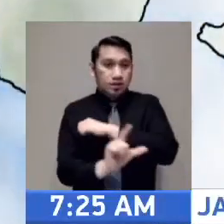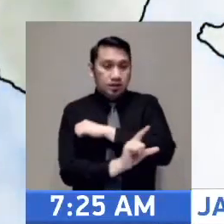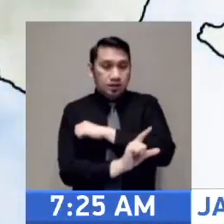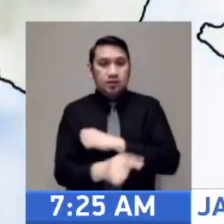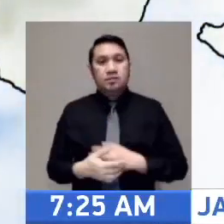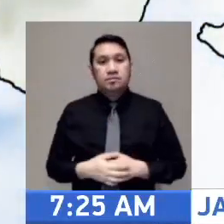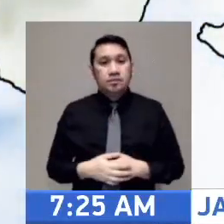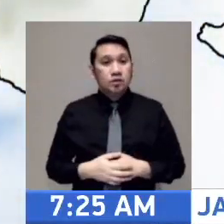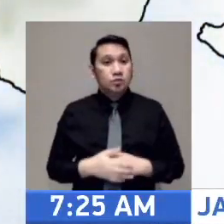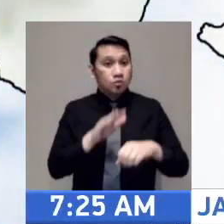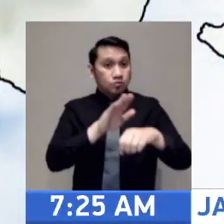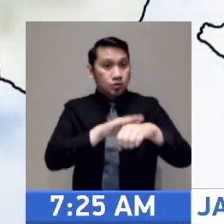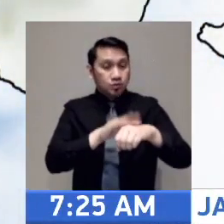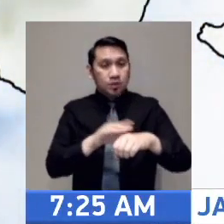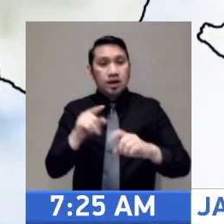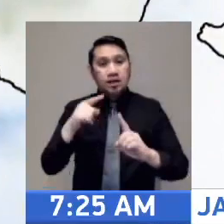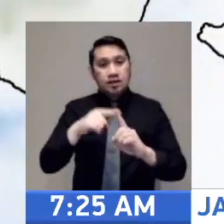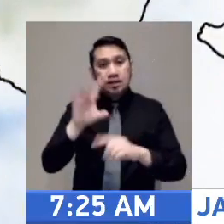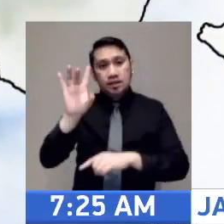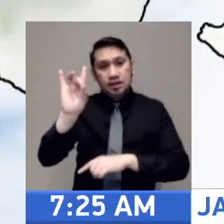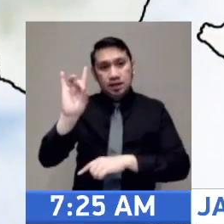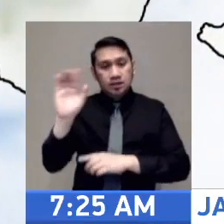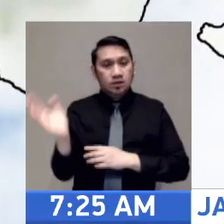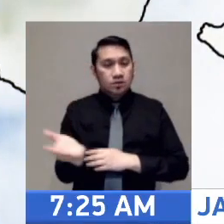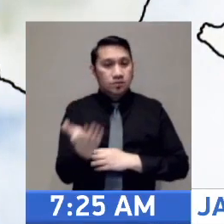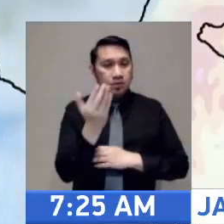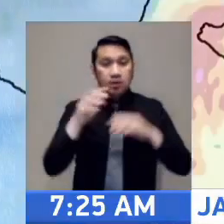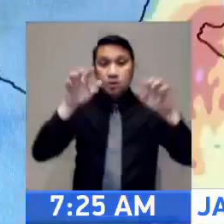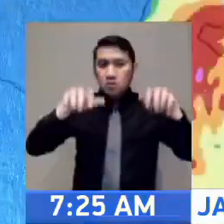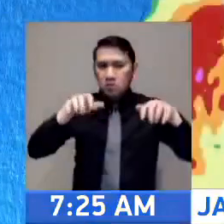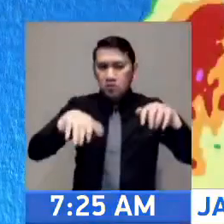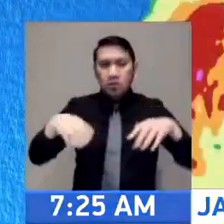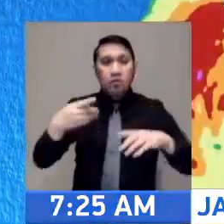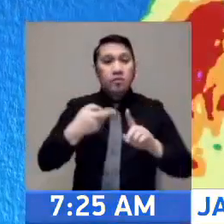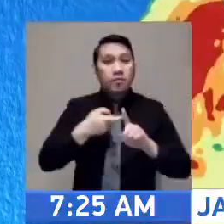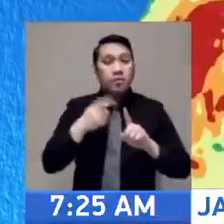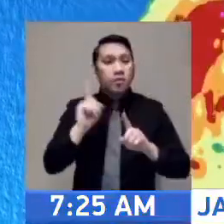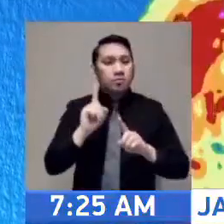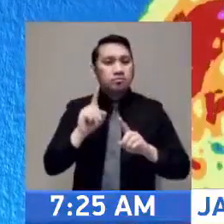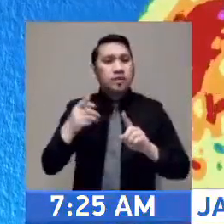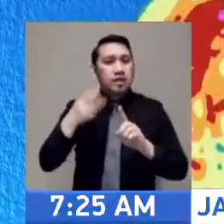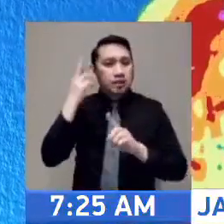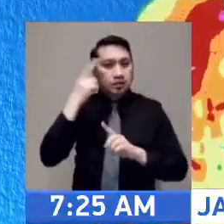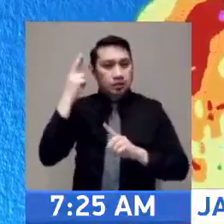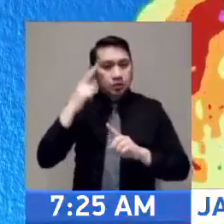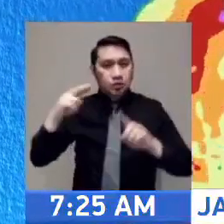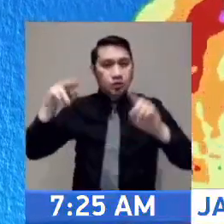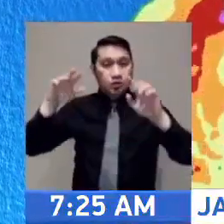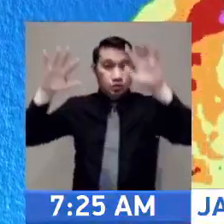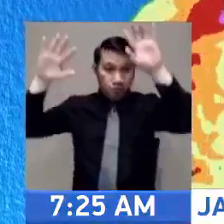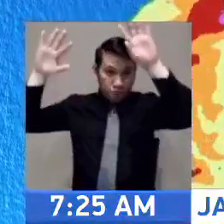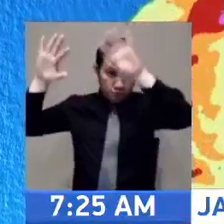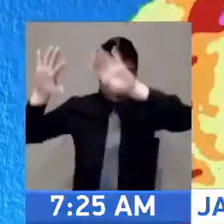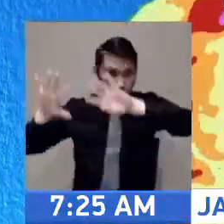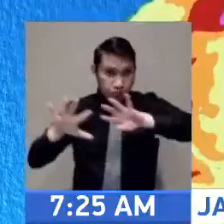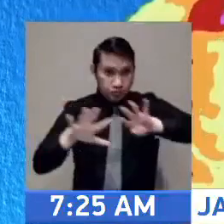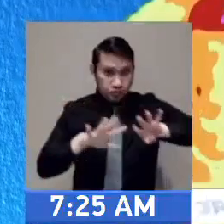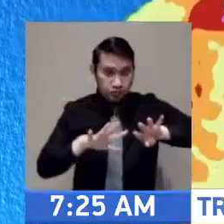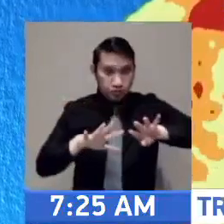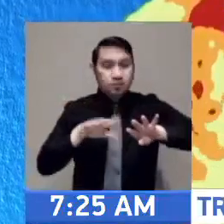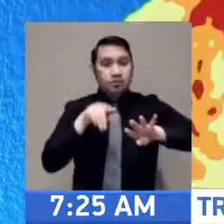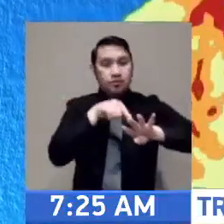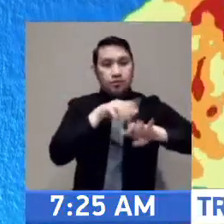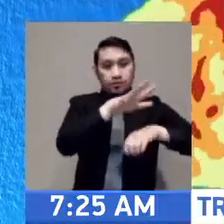alas 8 ng umaga. Ang pag-uulan, epekto ng shear line o yung pagsasalubong ng amihan at ng hangin galing sa silangan. Ngayong